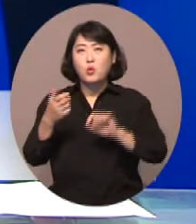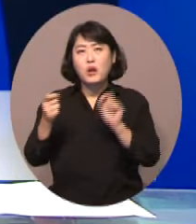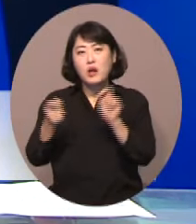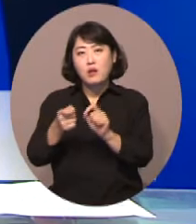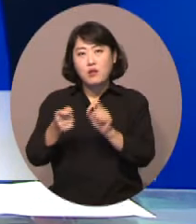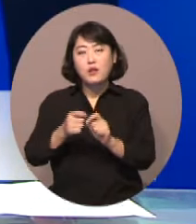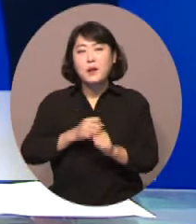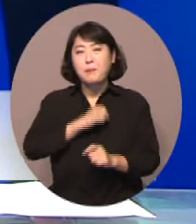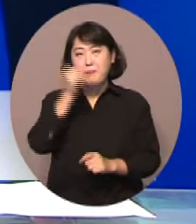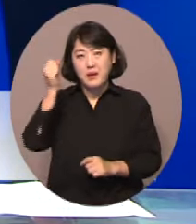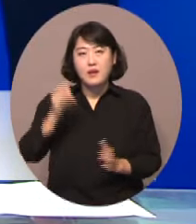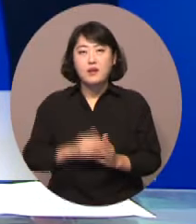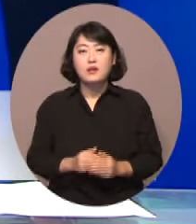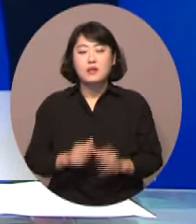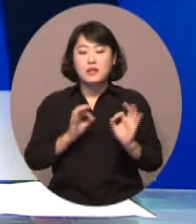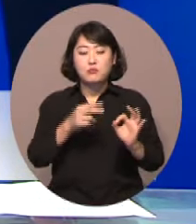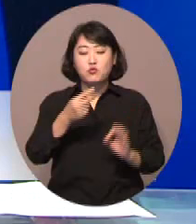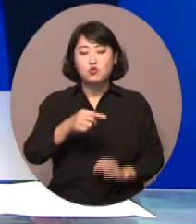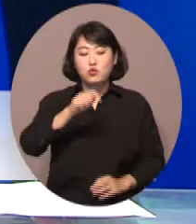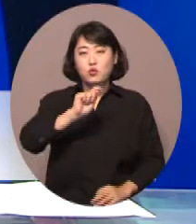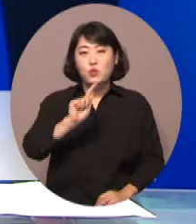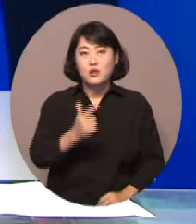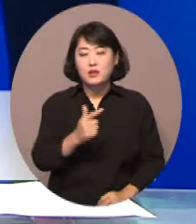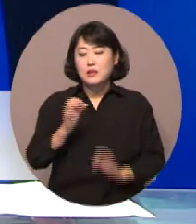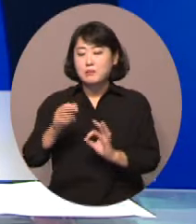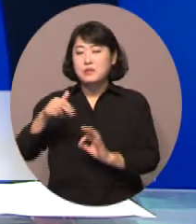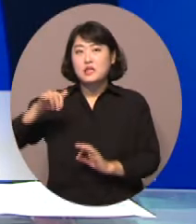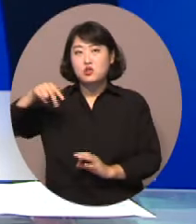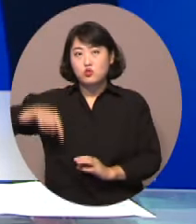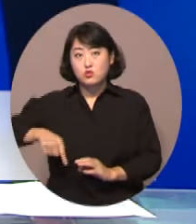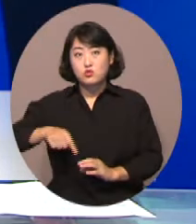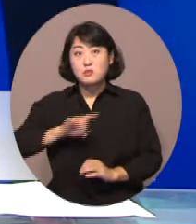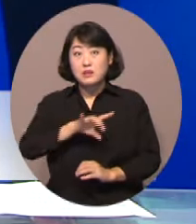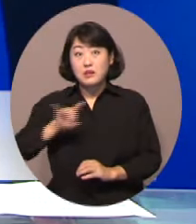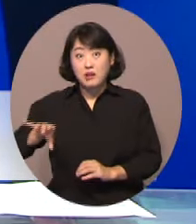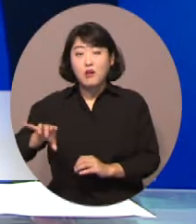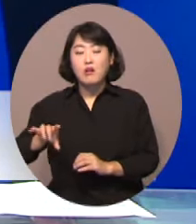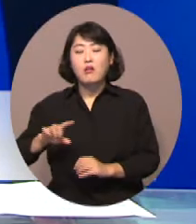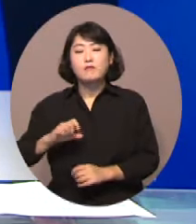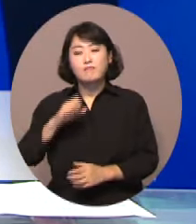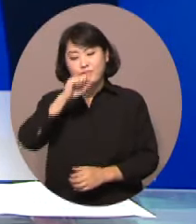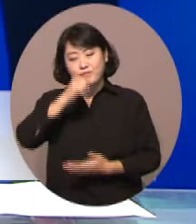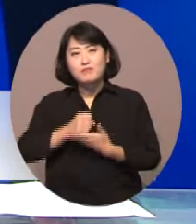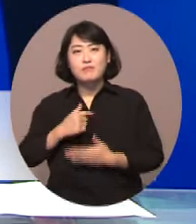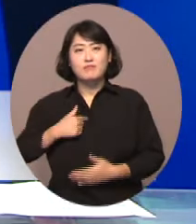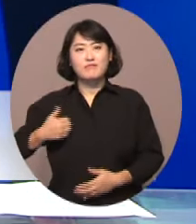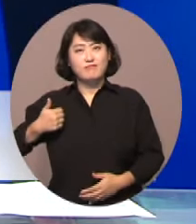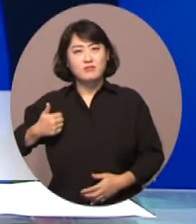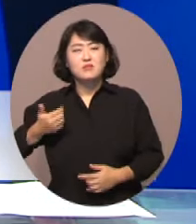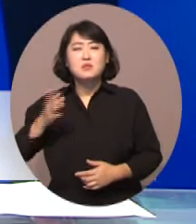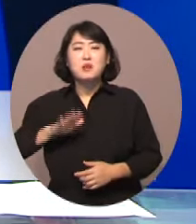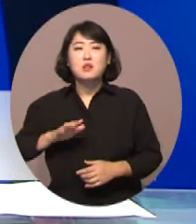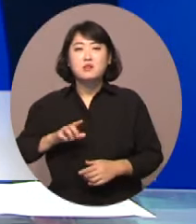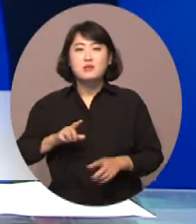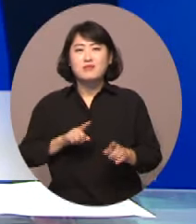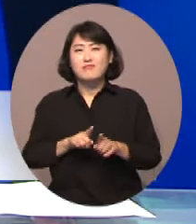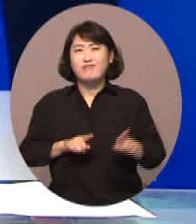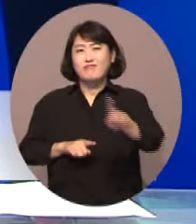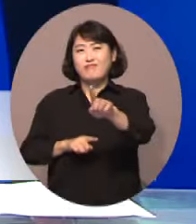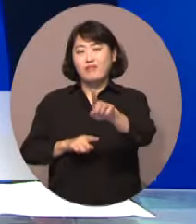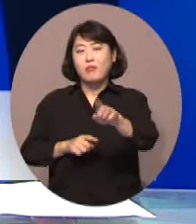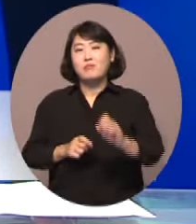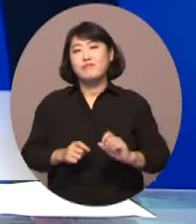거뒀습니다. 김두관, 김지수 나머지 당대표 후보들도 저마다 적임자임을 내세웠지만 독주체제를 뒤집지